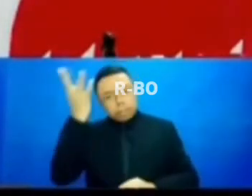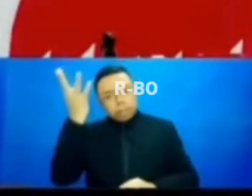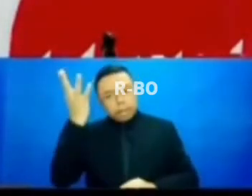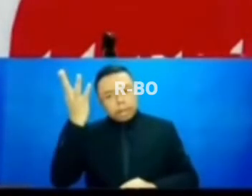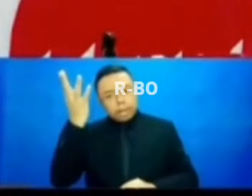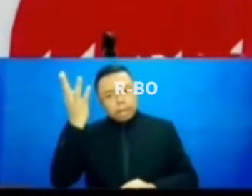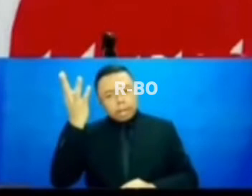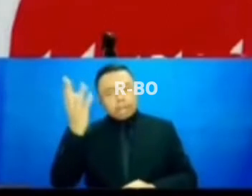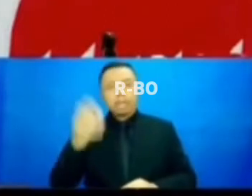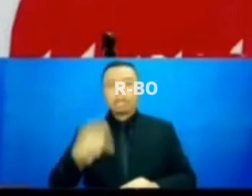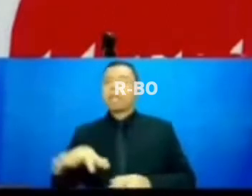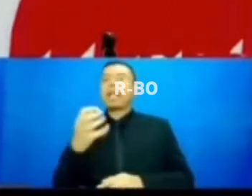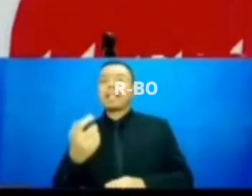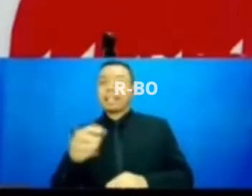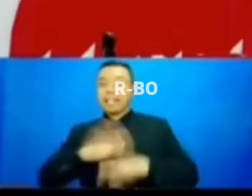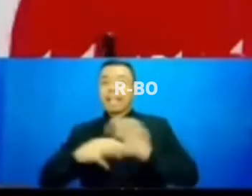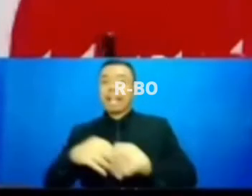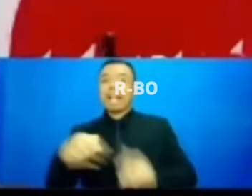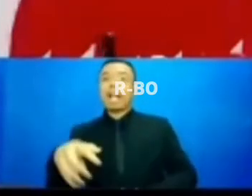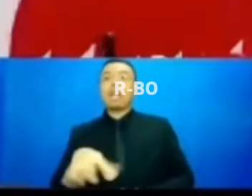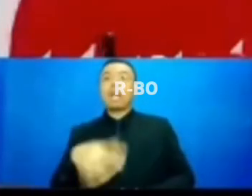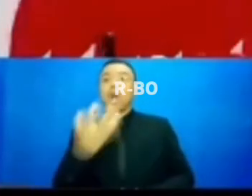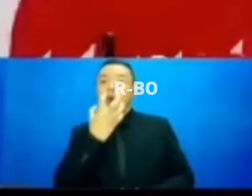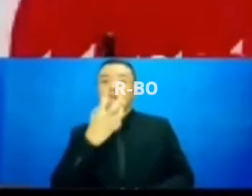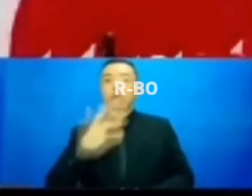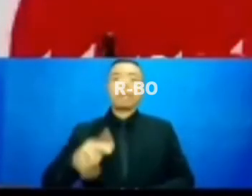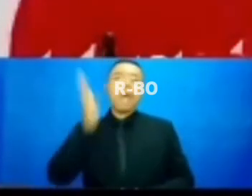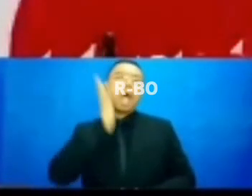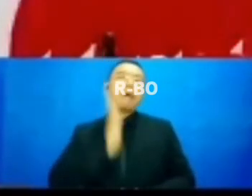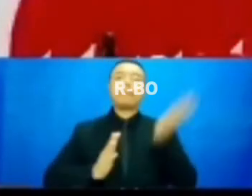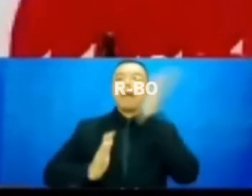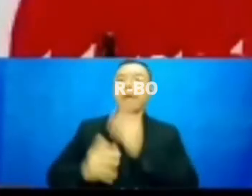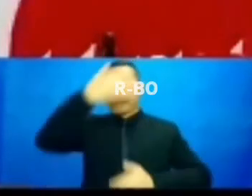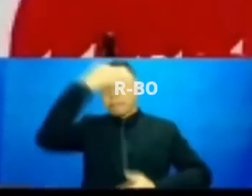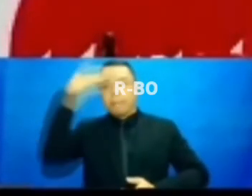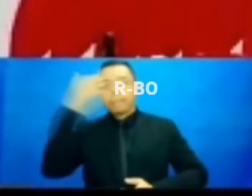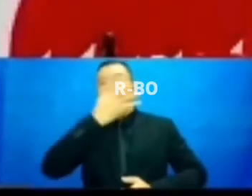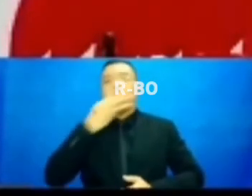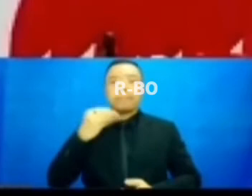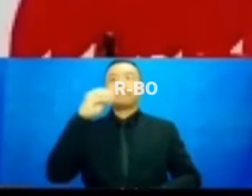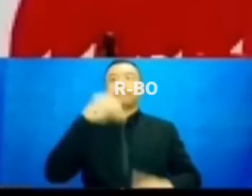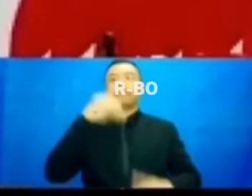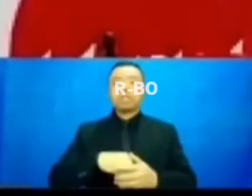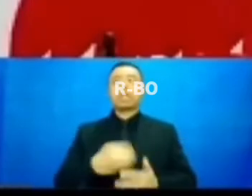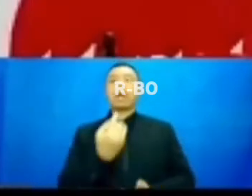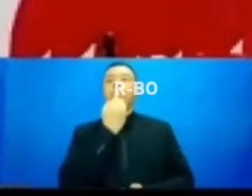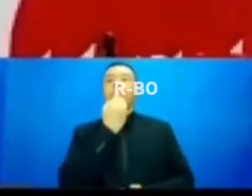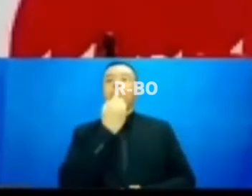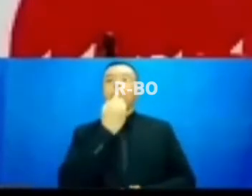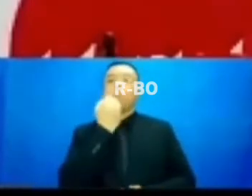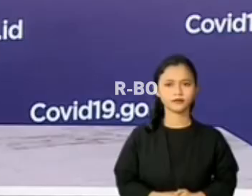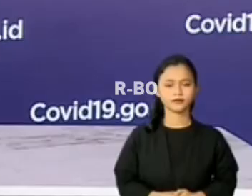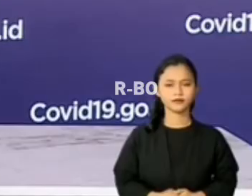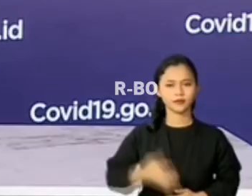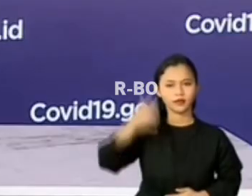potensi penularan COVID-19 saat pembelajaran tatap muka berlangsung. Wiku menekankan, seluruh upaya yang direncanakan saat ini